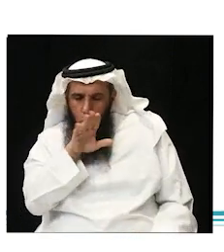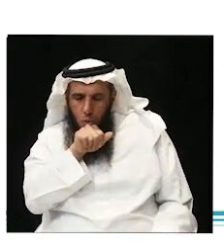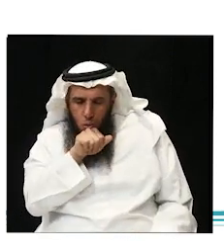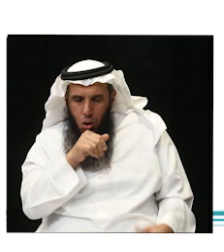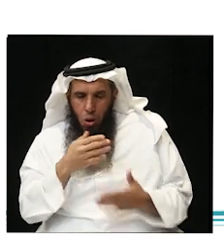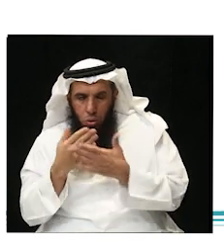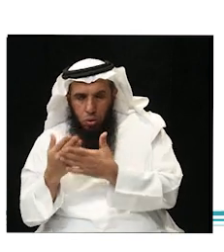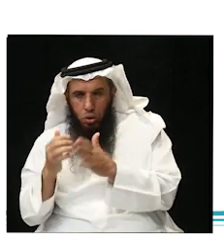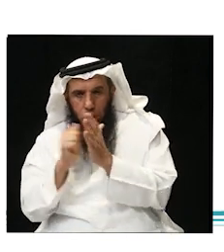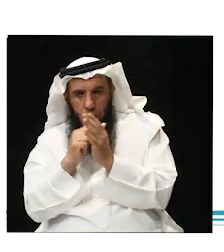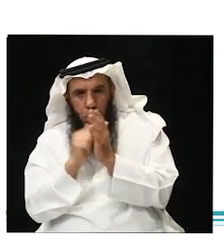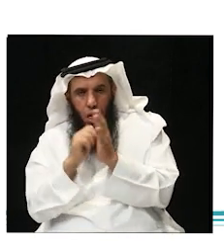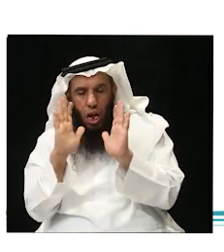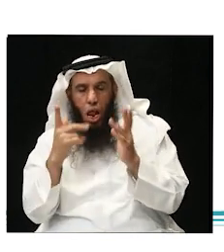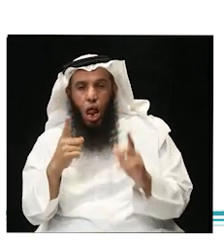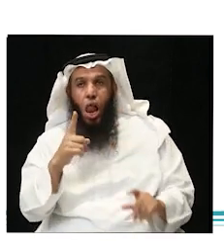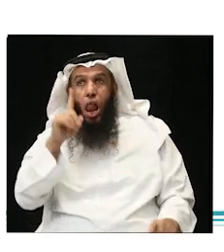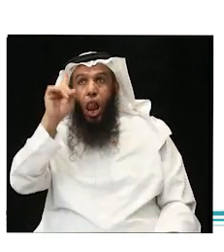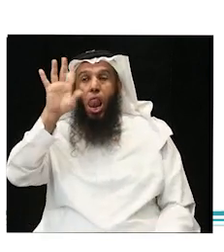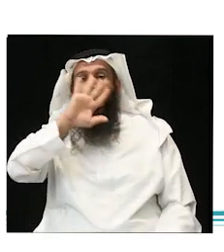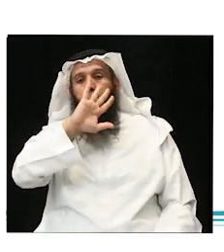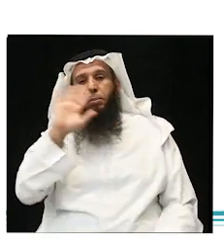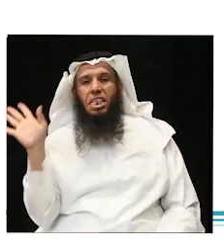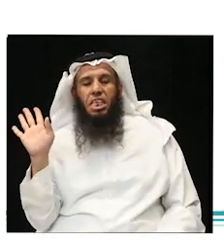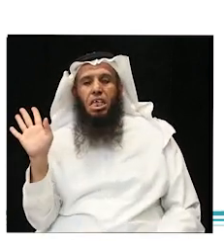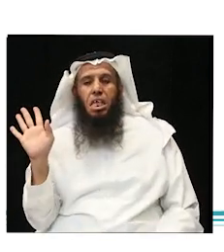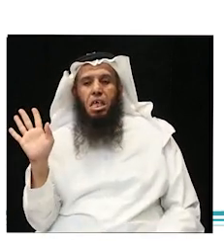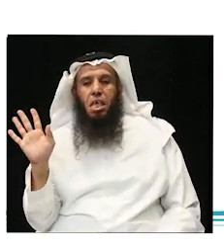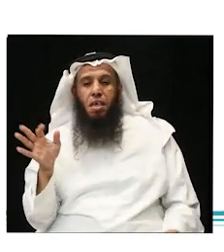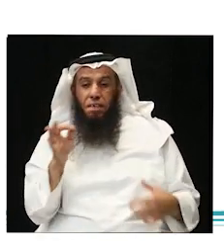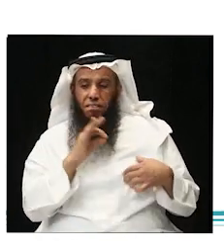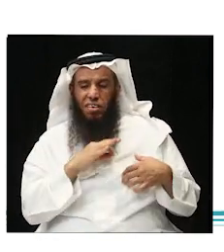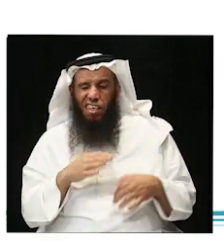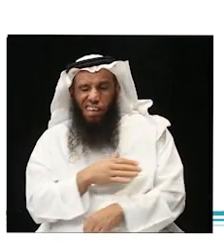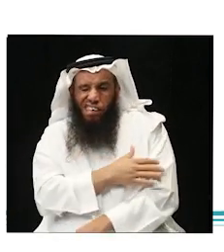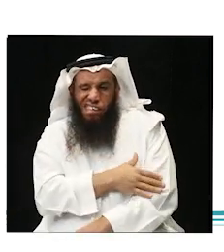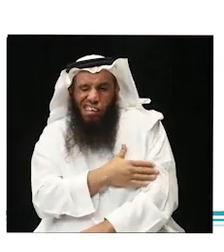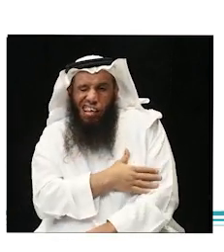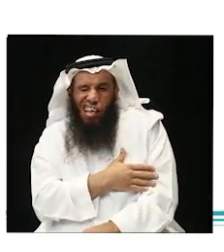فيه لا ثناء ولا شكورا ولا أجر ولا غير ذلك. لكن لو